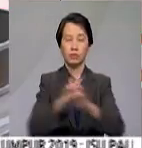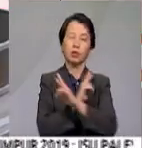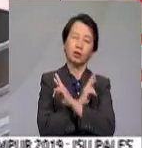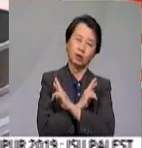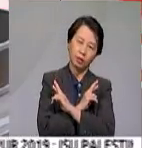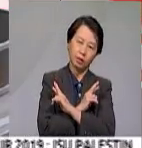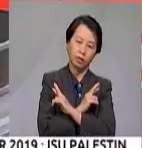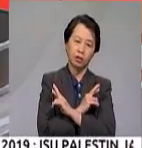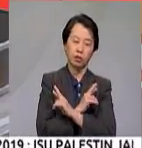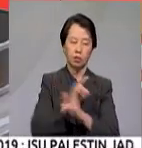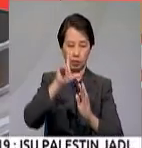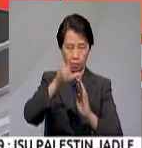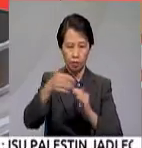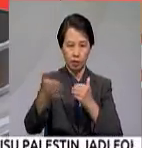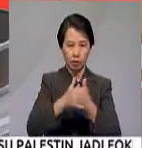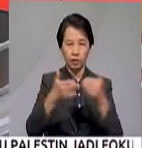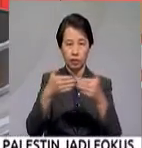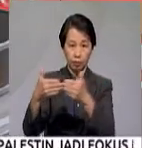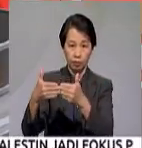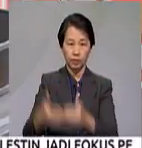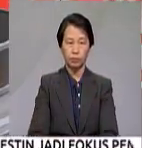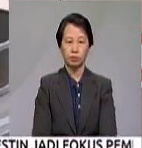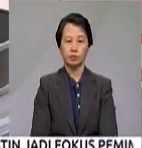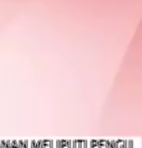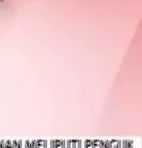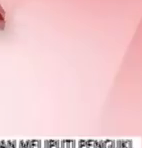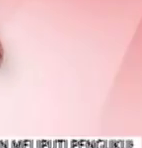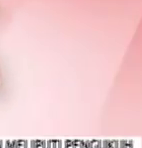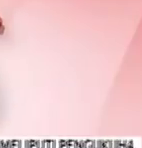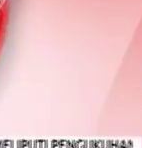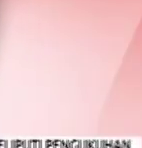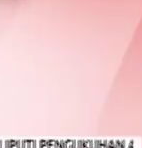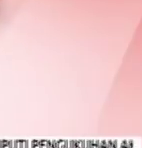seketika. Kita akan kembali lagi selepas ini. Jangan ke mana-mana.